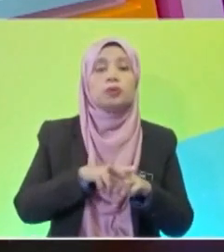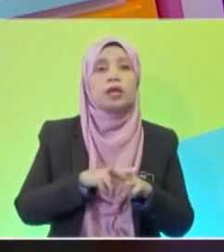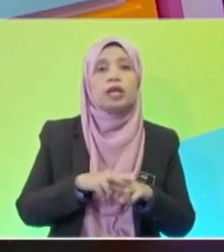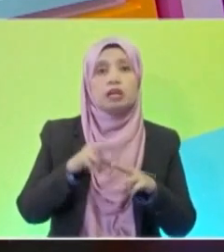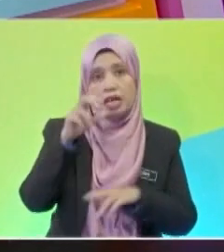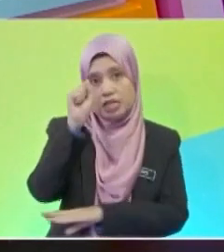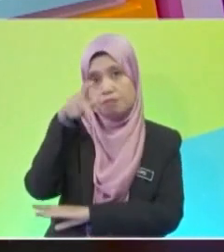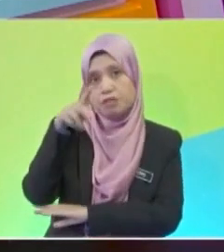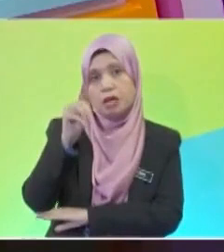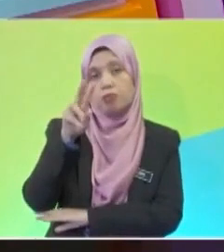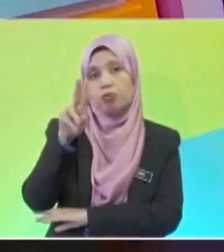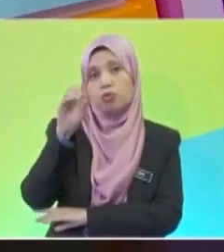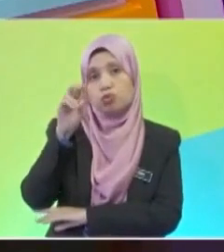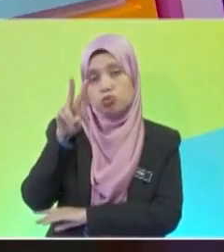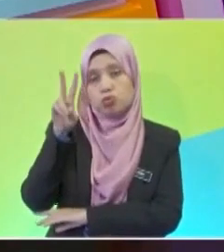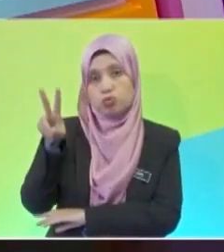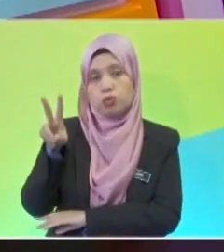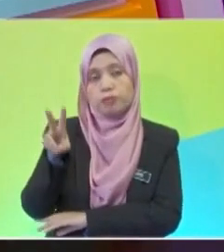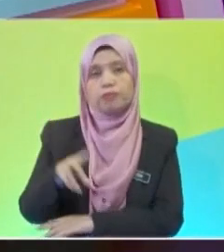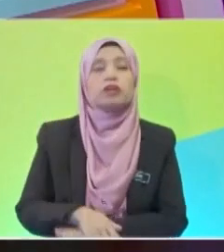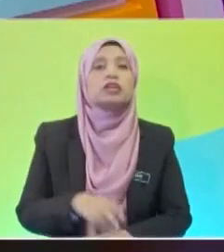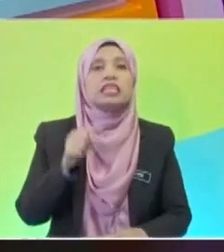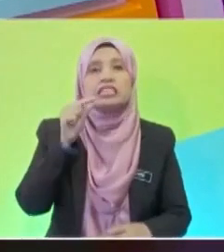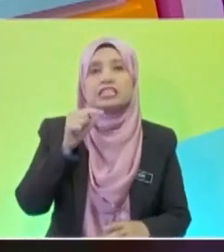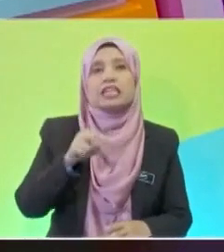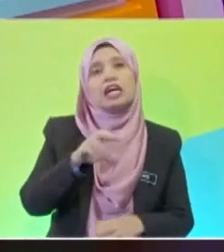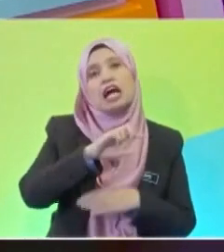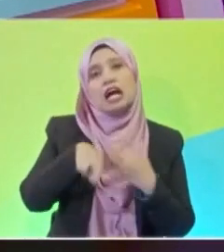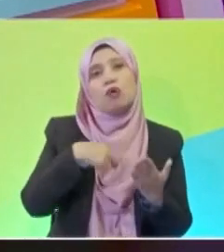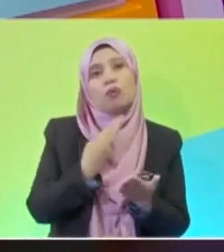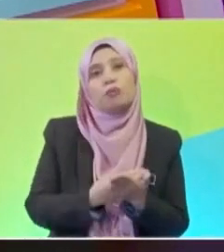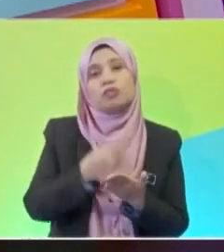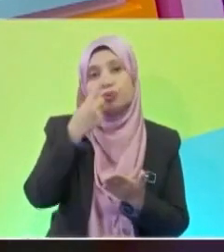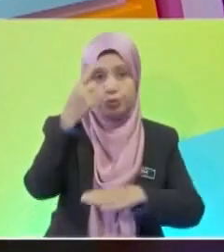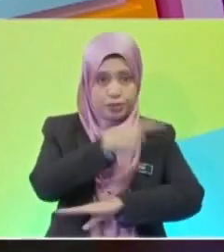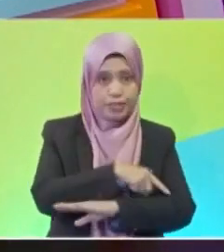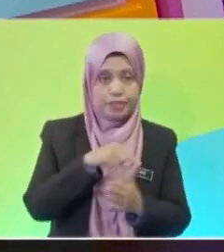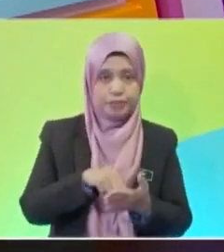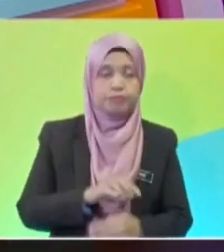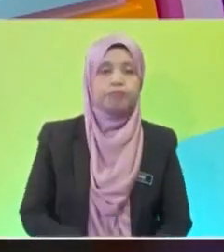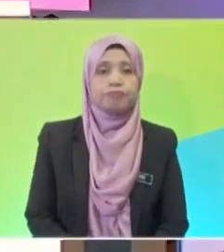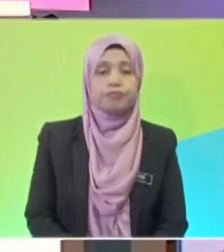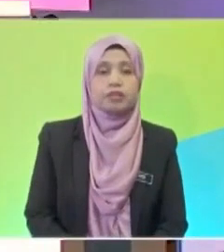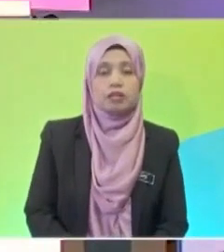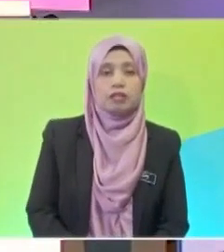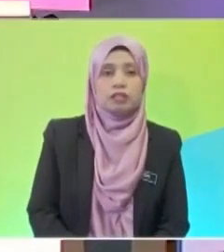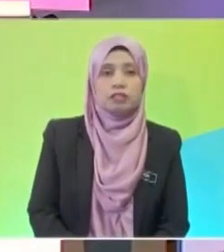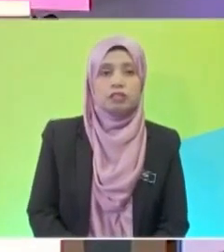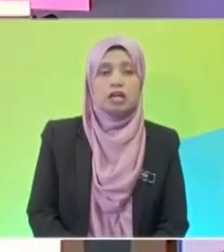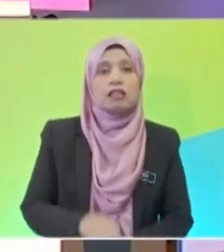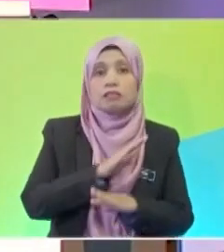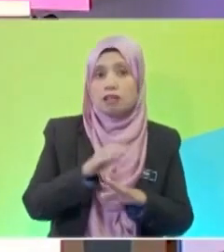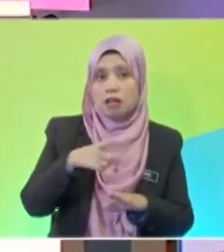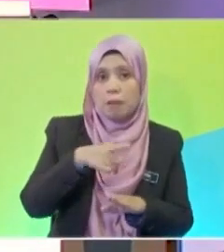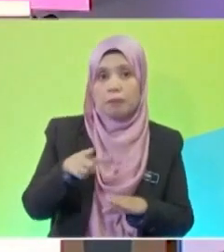SPM 2022 kelak. Cikgu, sedikit kata-kata akhir dan rumusan untuk murid-murid yang menonton kita pada hari ini. Okey, murid-murid semua, tak lama